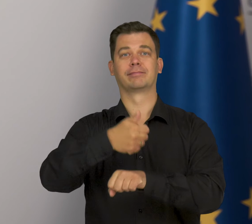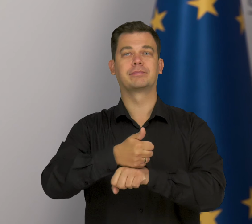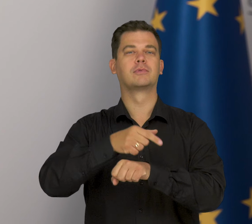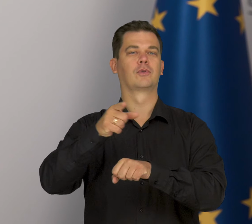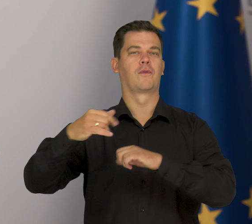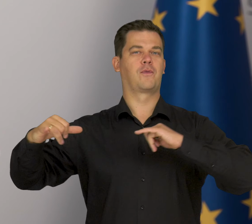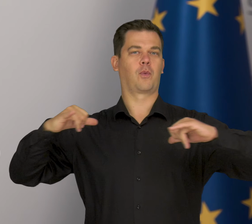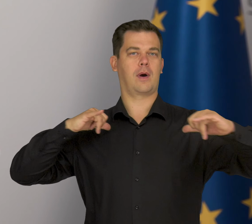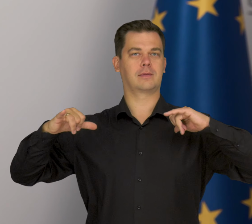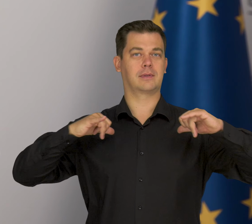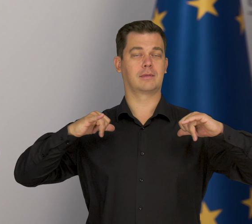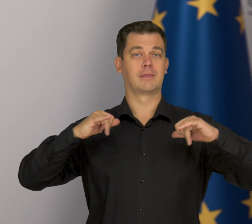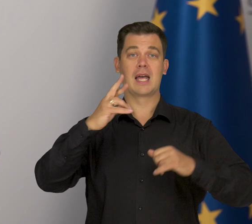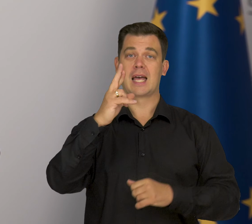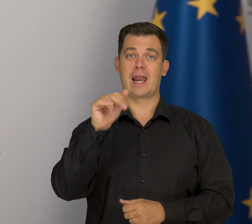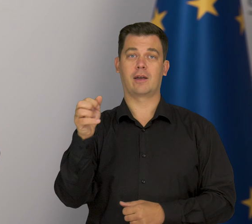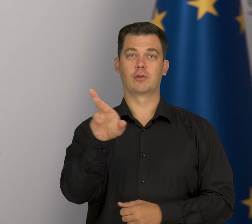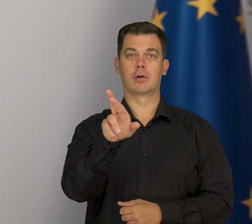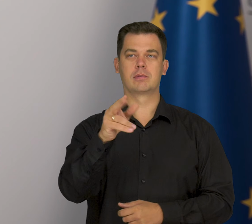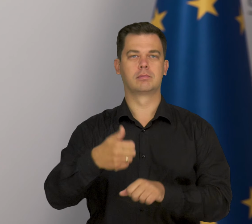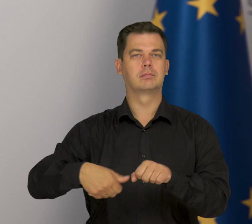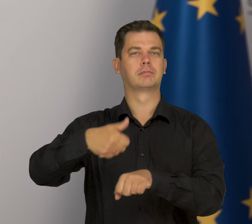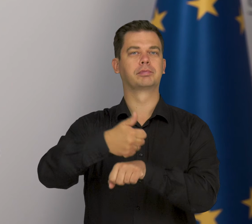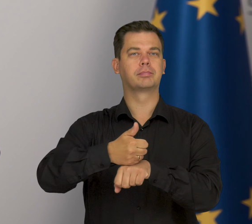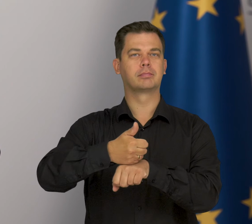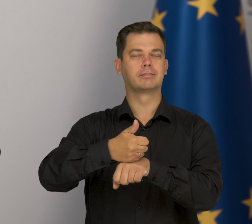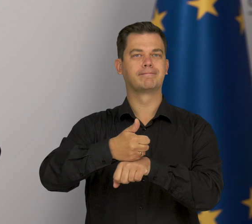akademickie władze z rektorem na czele.